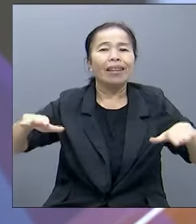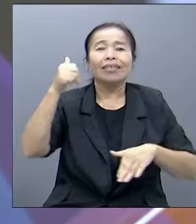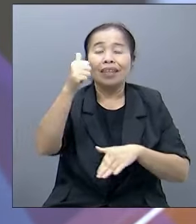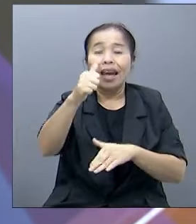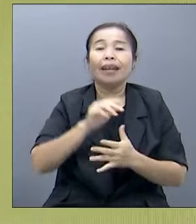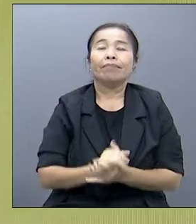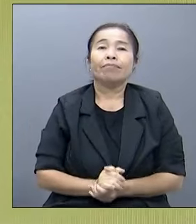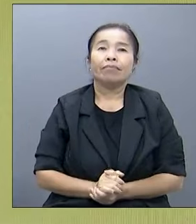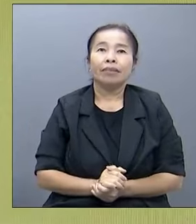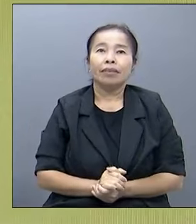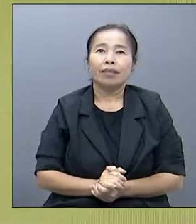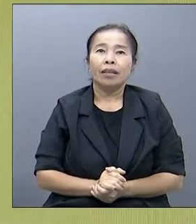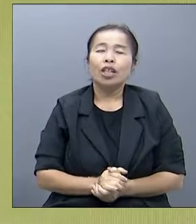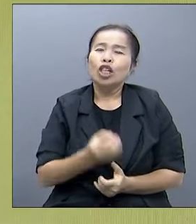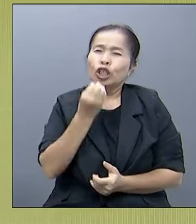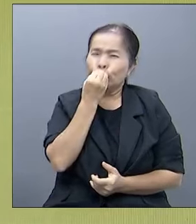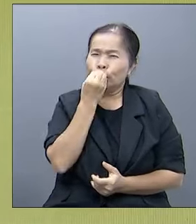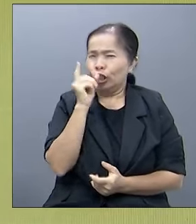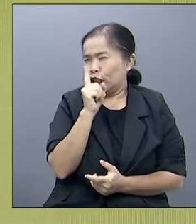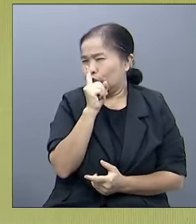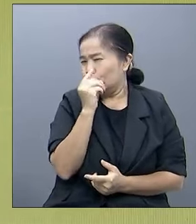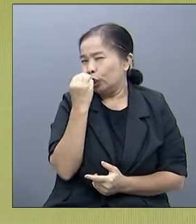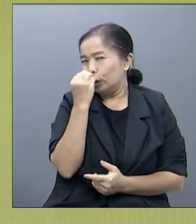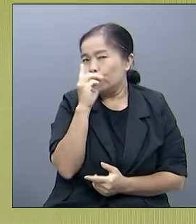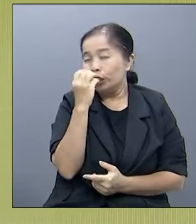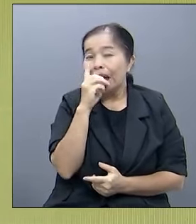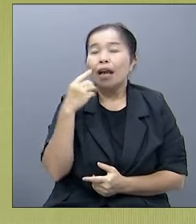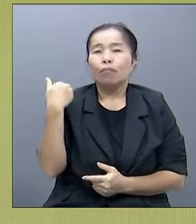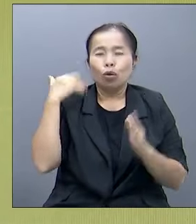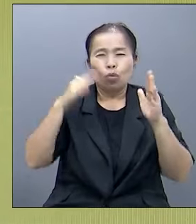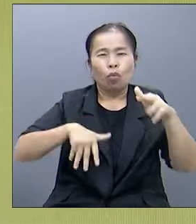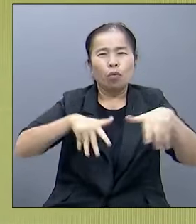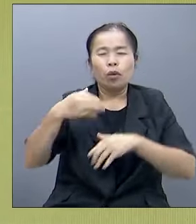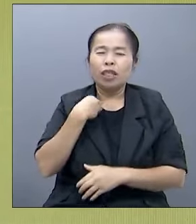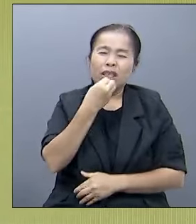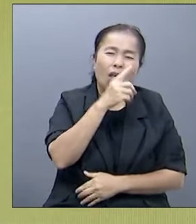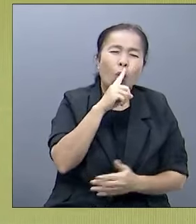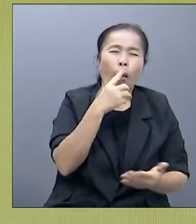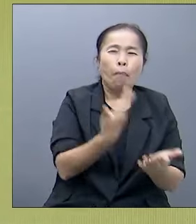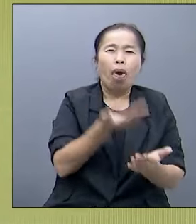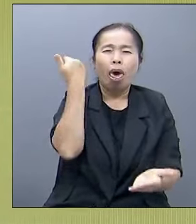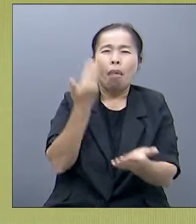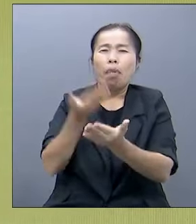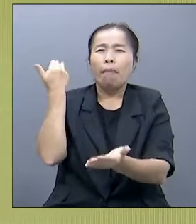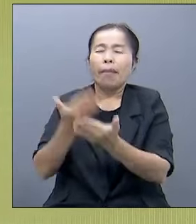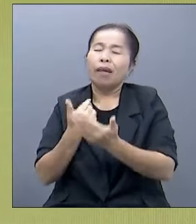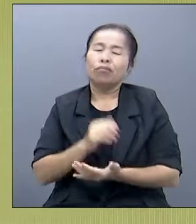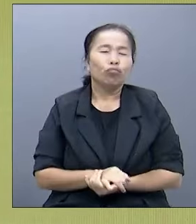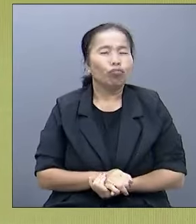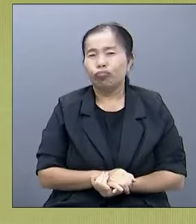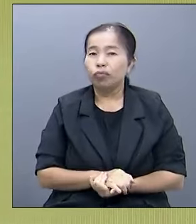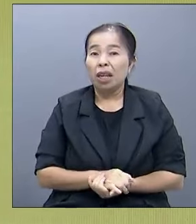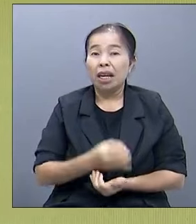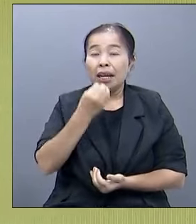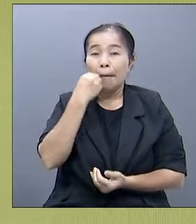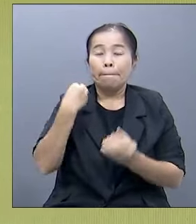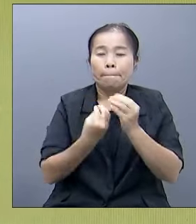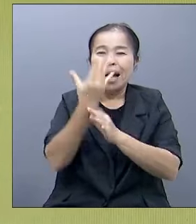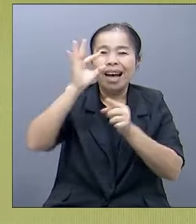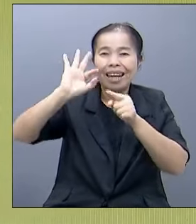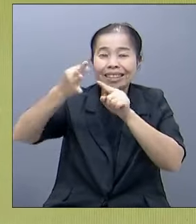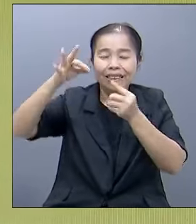พาไปกินของกินกันต่อเลยคุณผู้ชมคะหลายท่านบอกว่าอะไรก็แพงอย่างคุณเกษมสิริส่งมาบอกว่าผักชีเนี่ยเจอมาล่าสุดกิโล